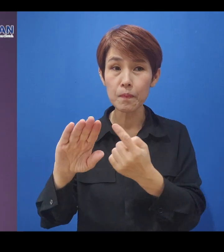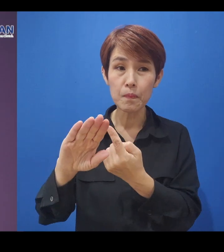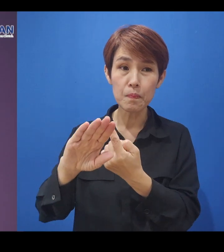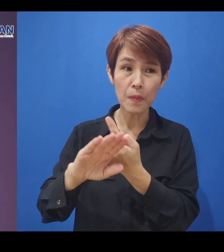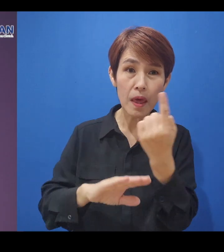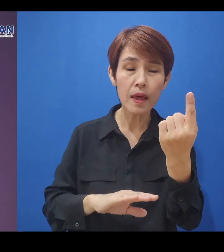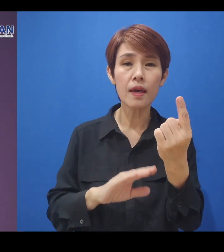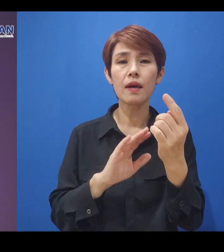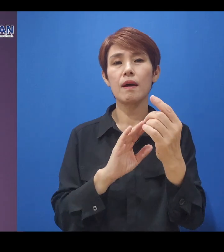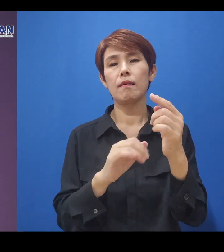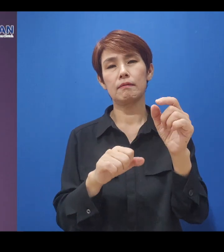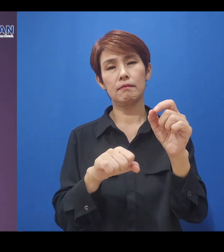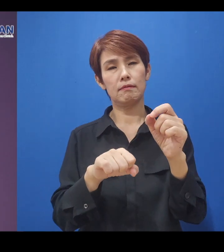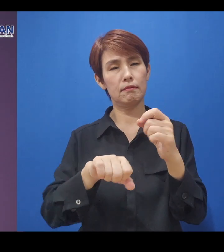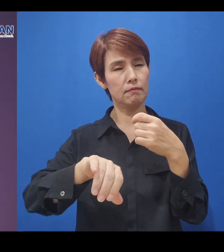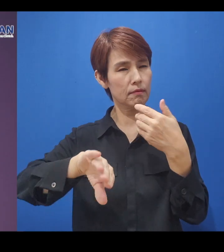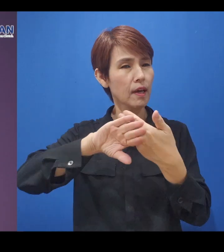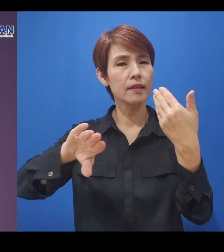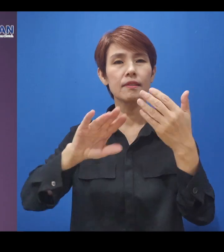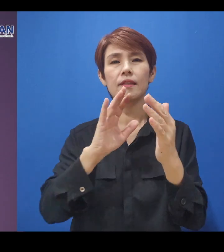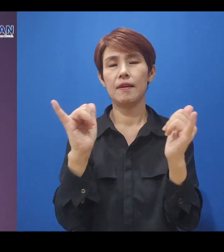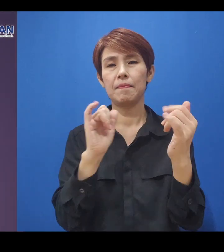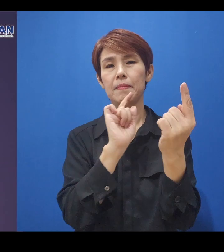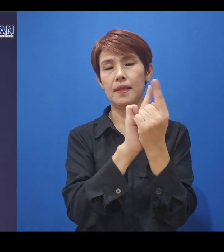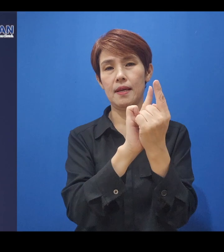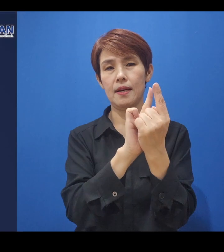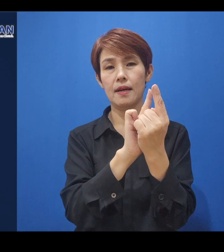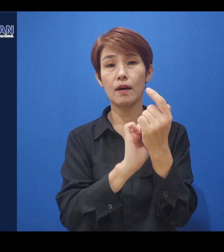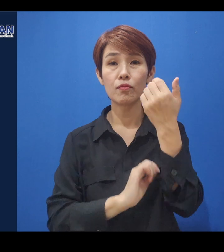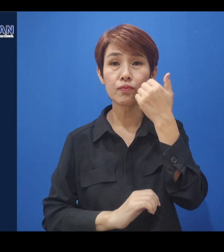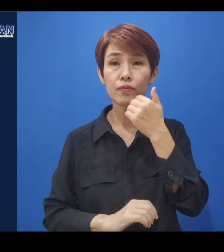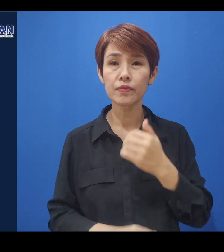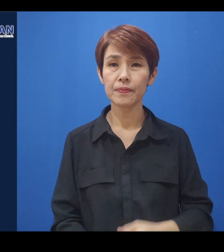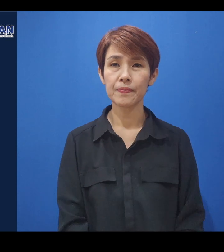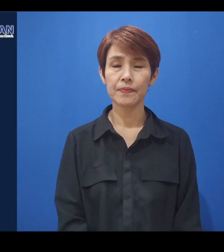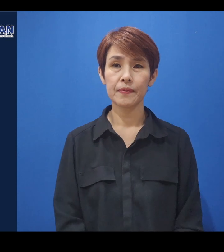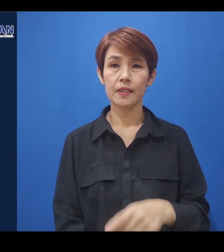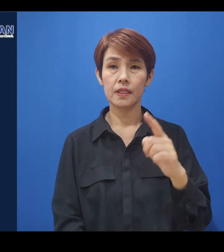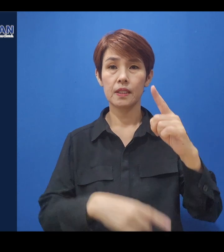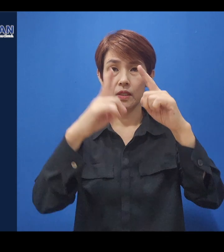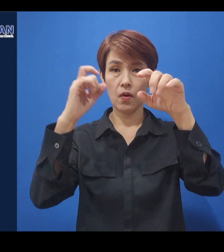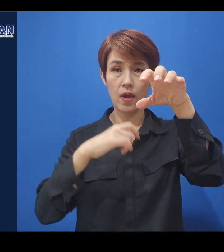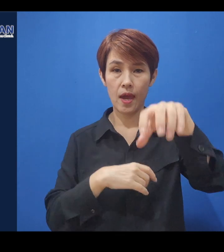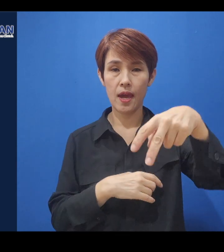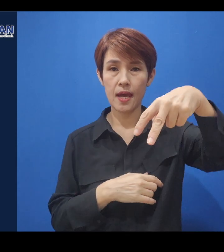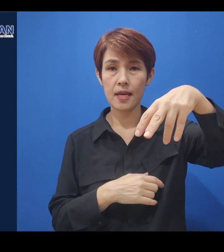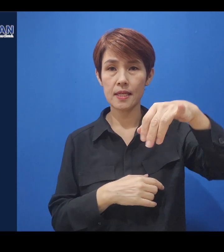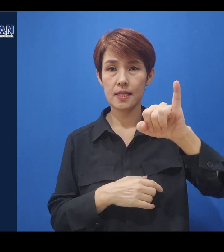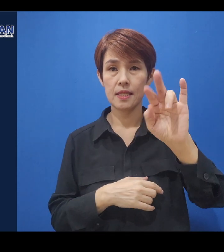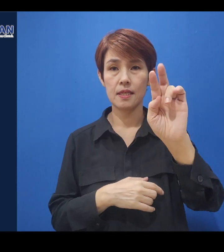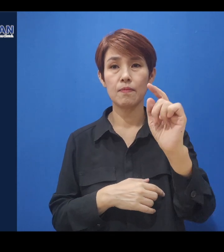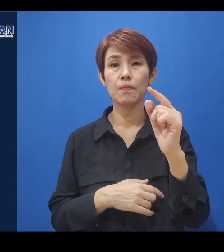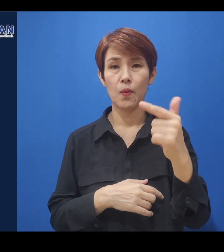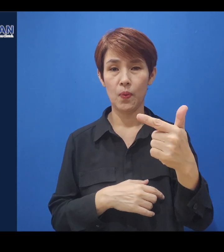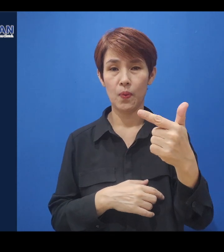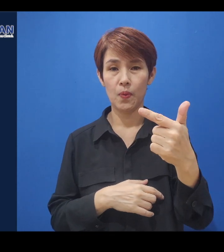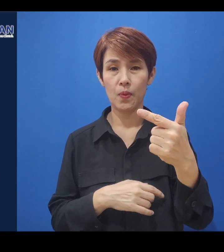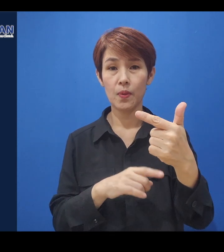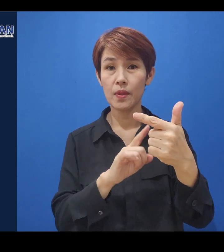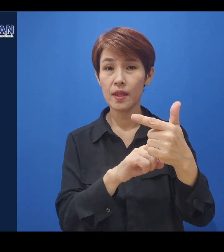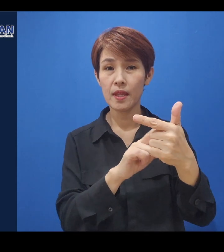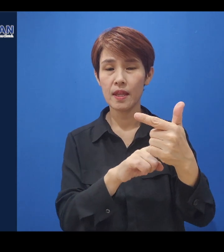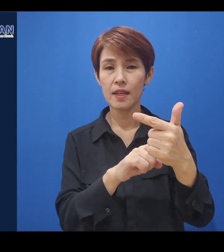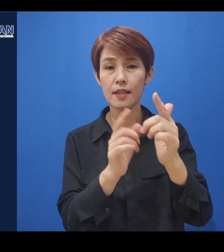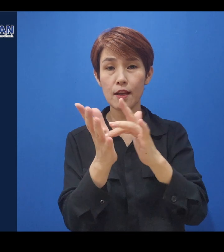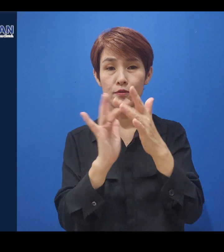사람을 만나려고 합니다. 그 사람이 누군지 확인하죠. 그 성에, 예수님 때문에